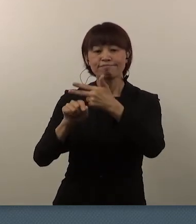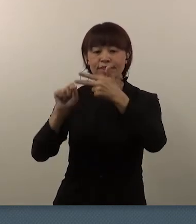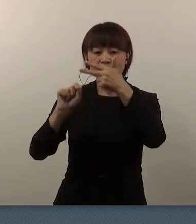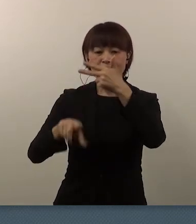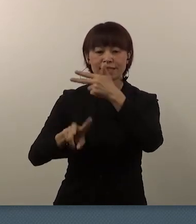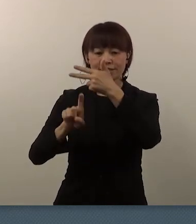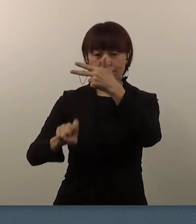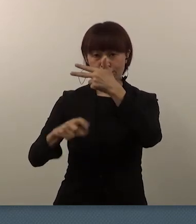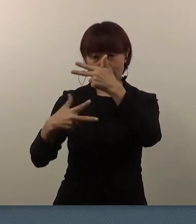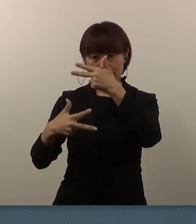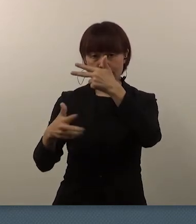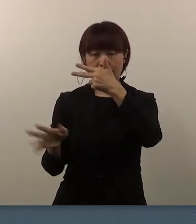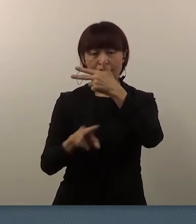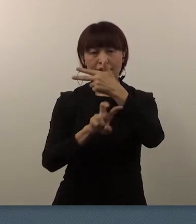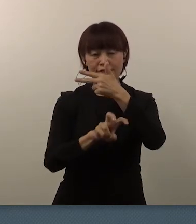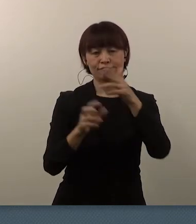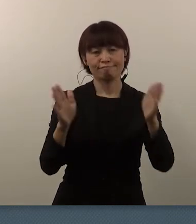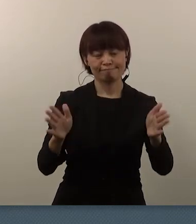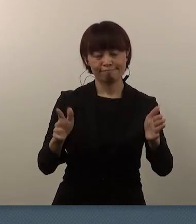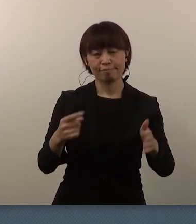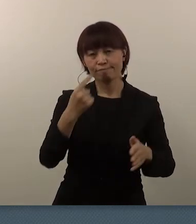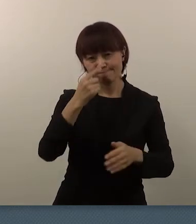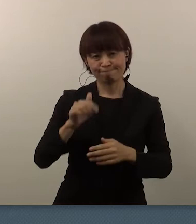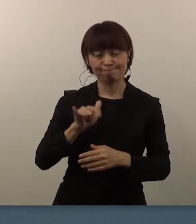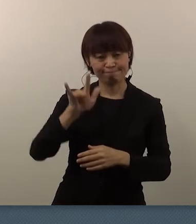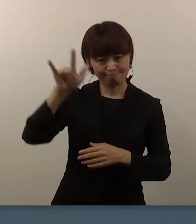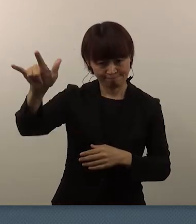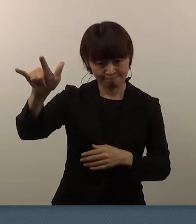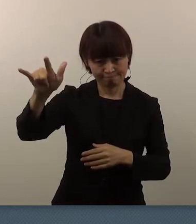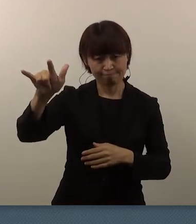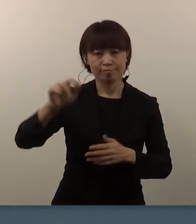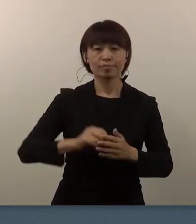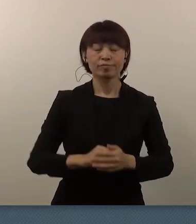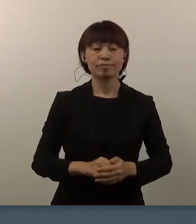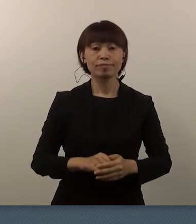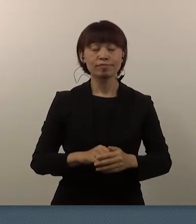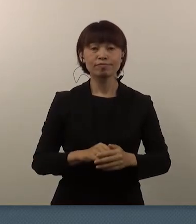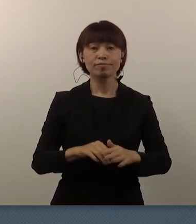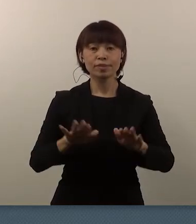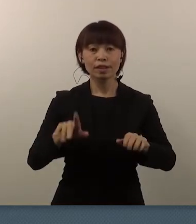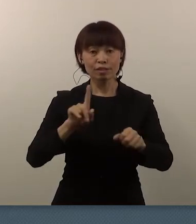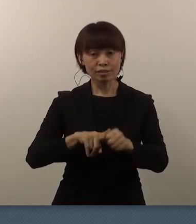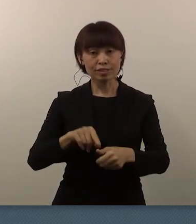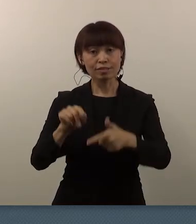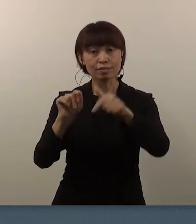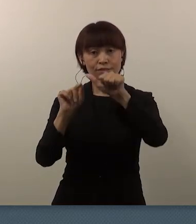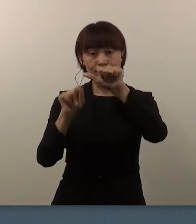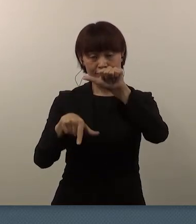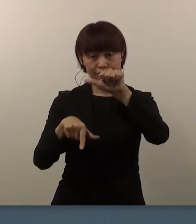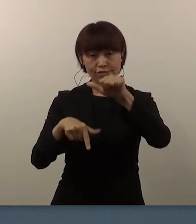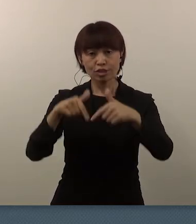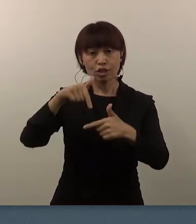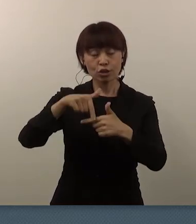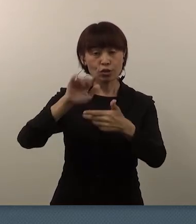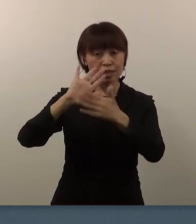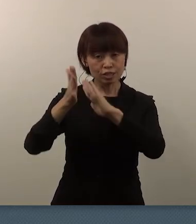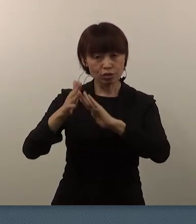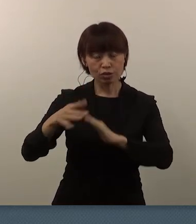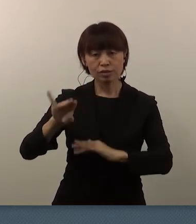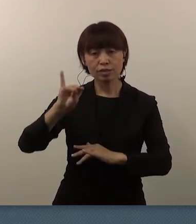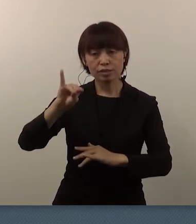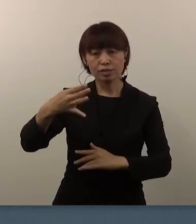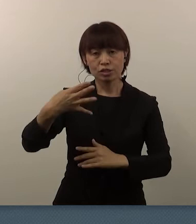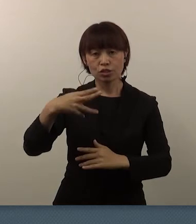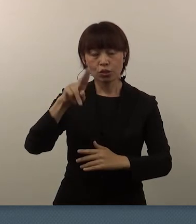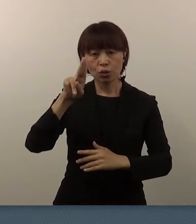問してきます。今回の訪問は今年5月、遼寧省の張来副省長に本